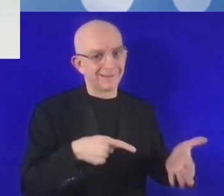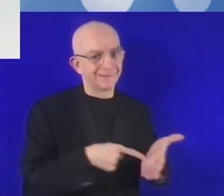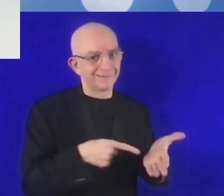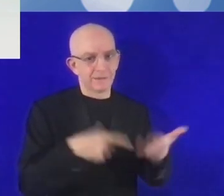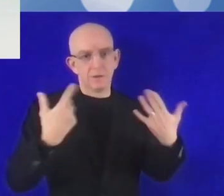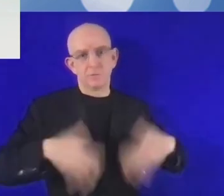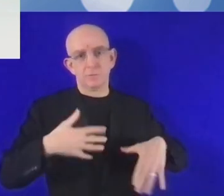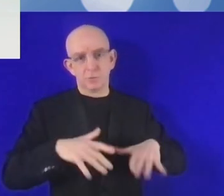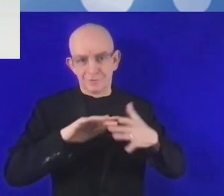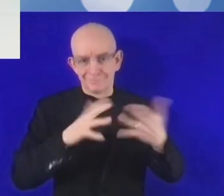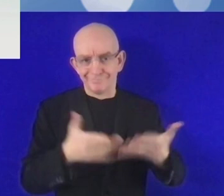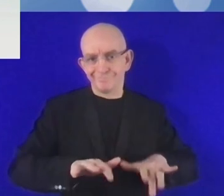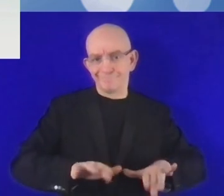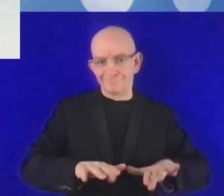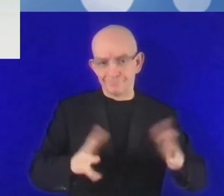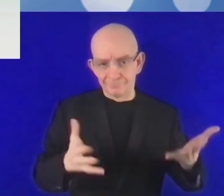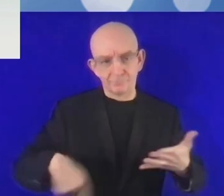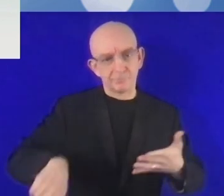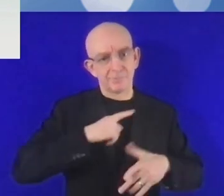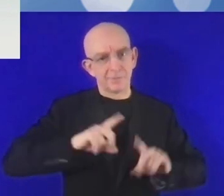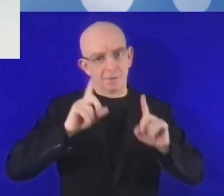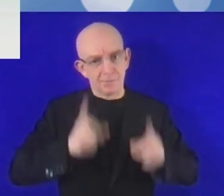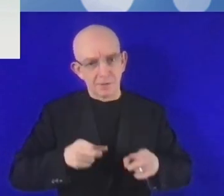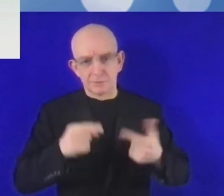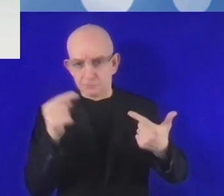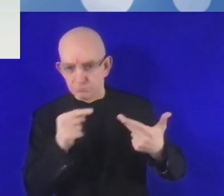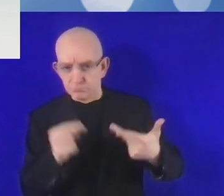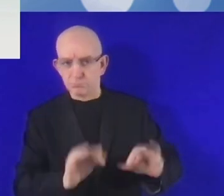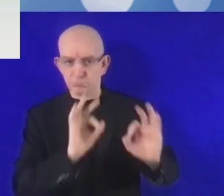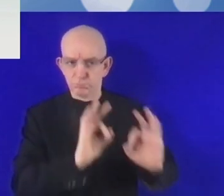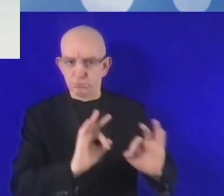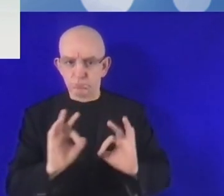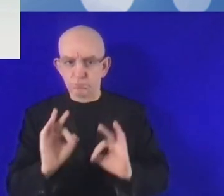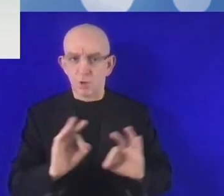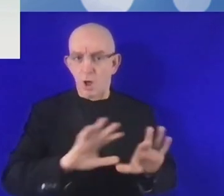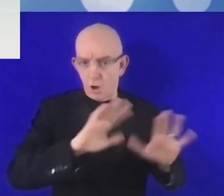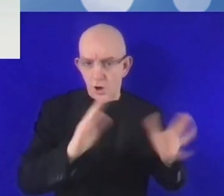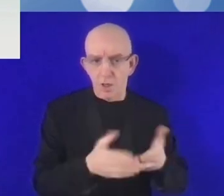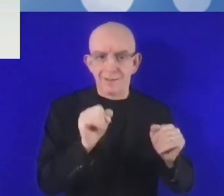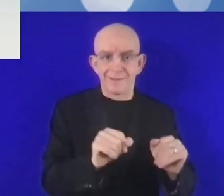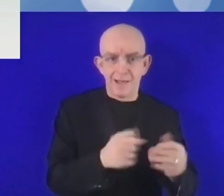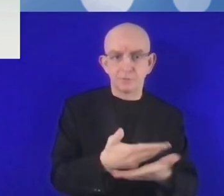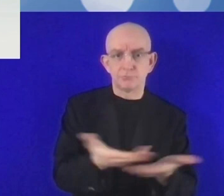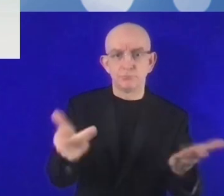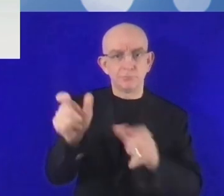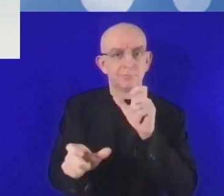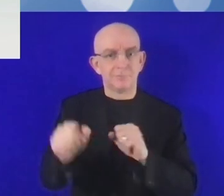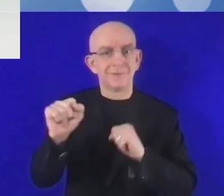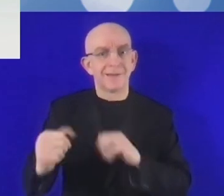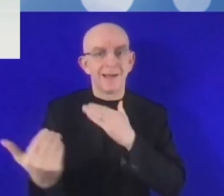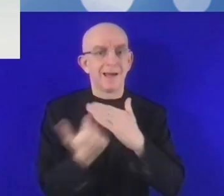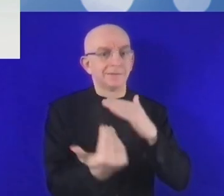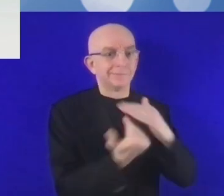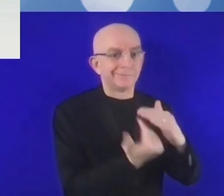обязательствами. Если мы должны гарантировать бесперебойное функционирования